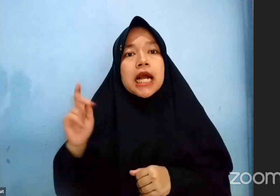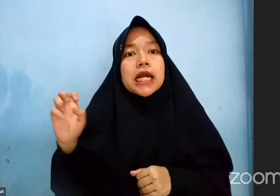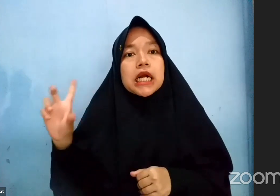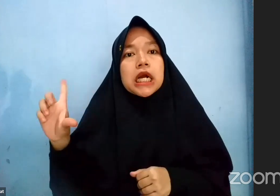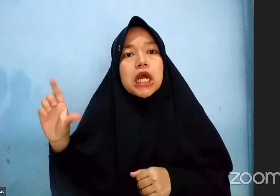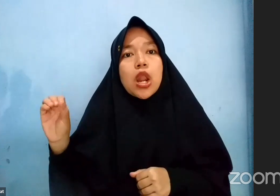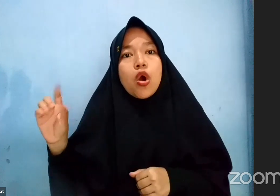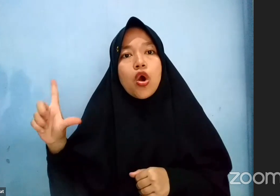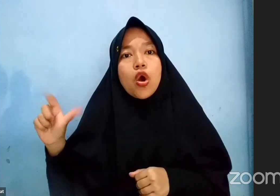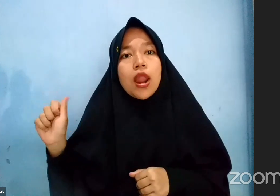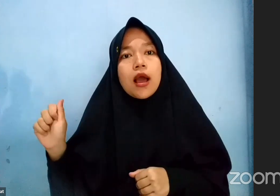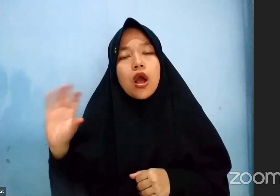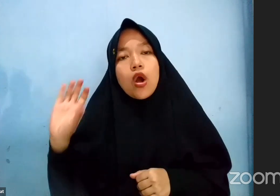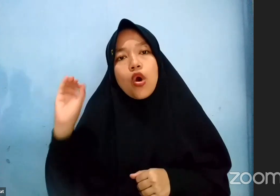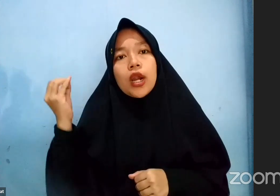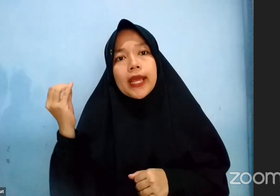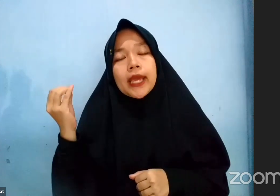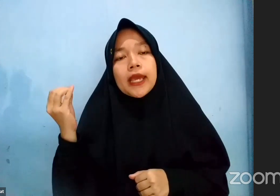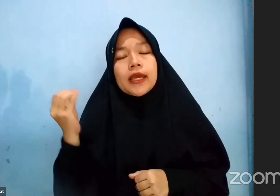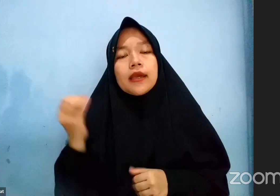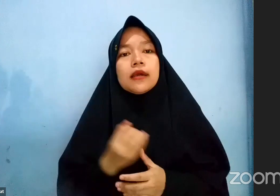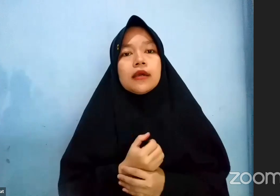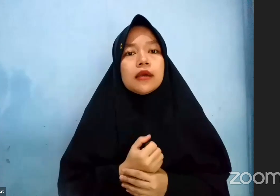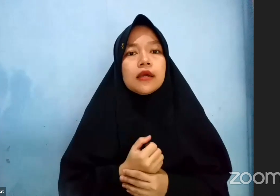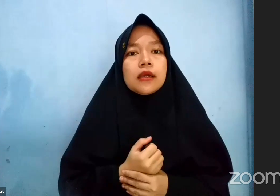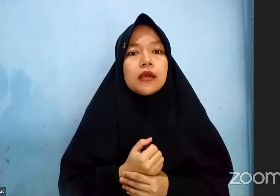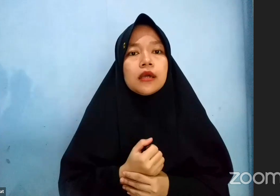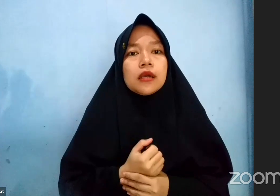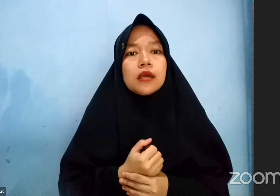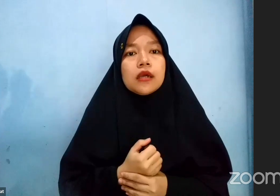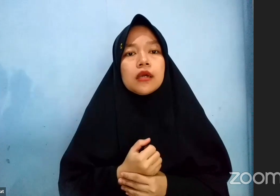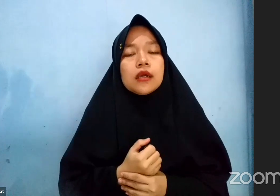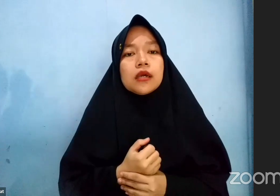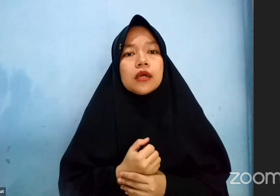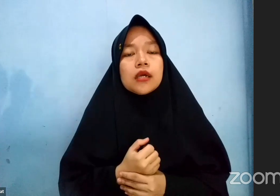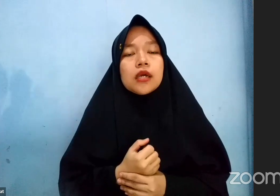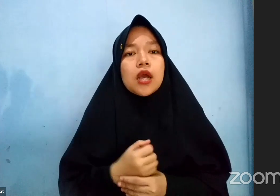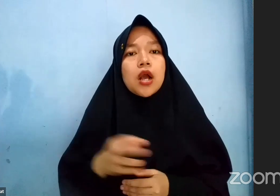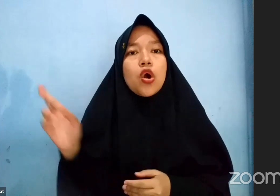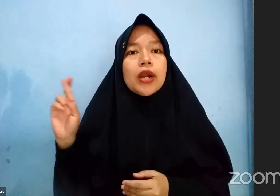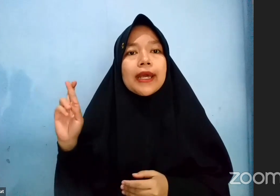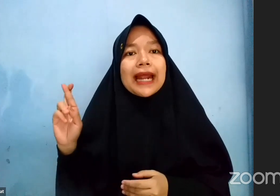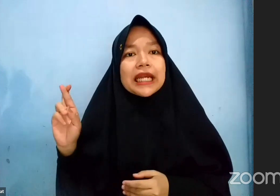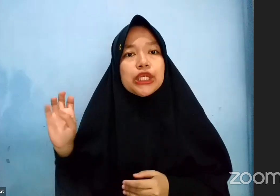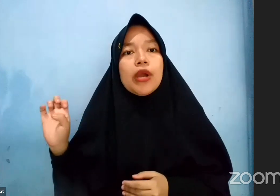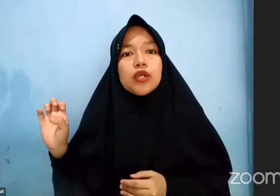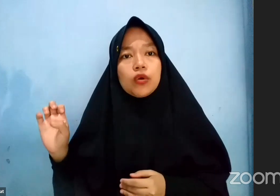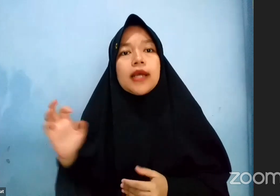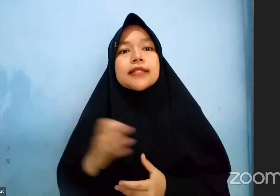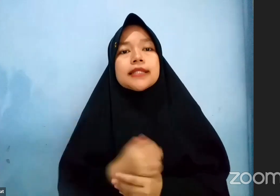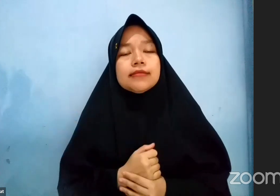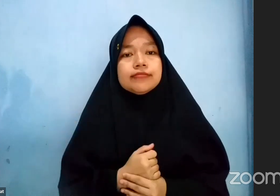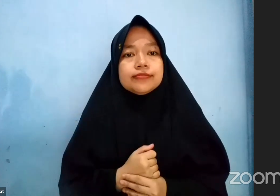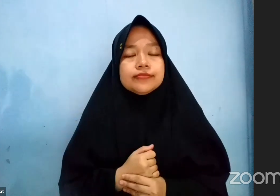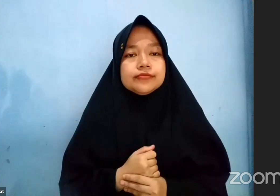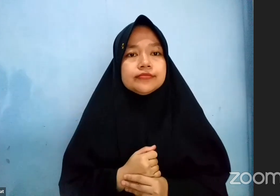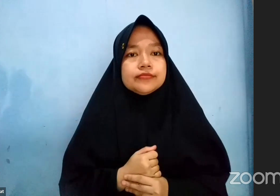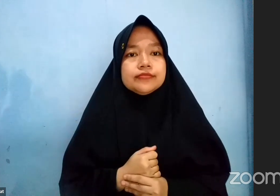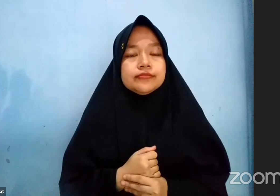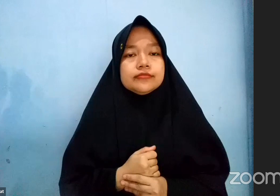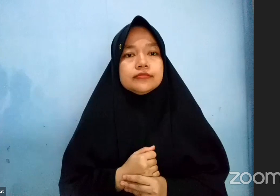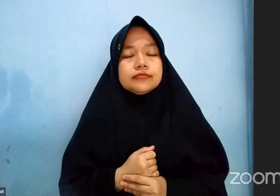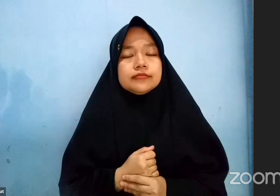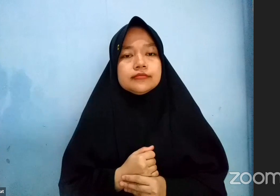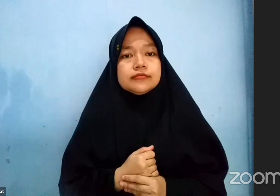cuman di review dari berbagai aspek baik dari gurunya juga ada uji uji publik ya Bu ya